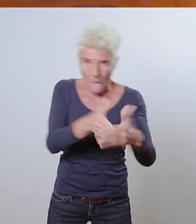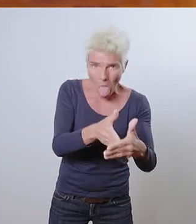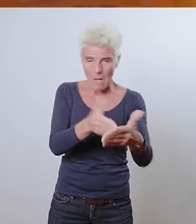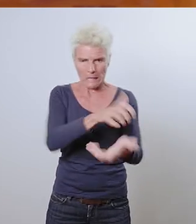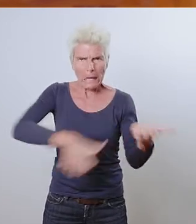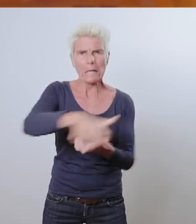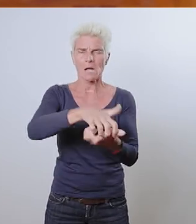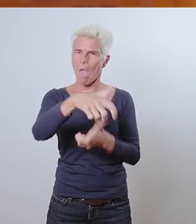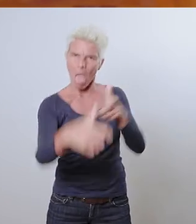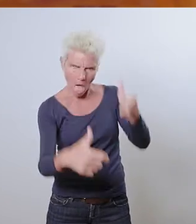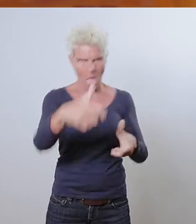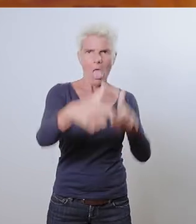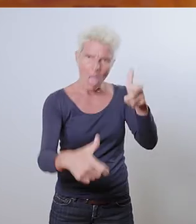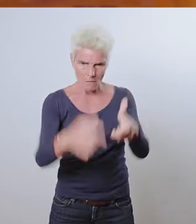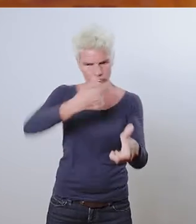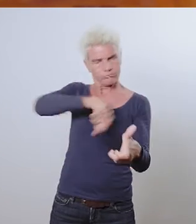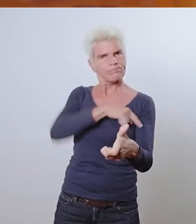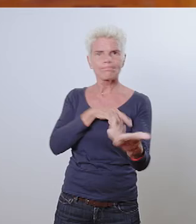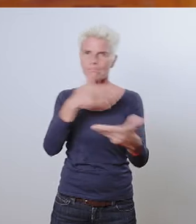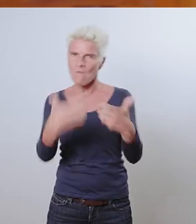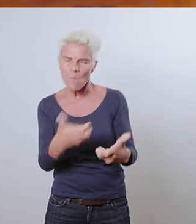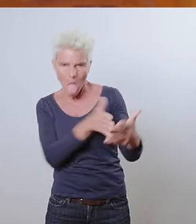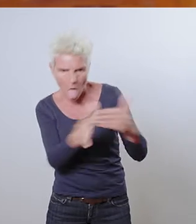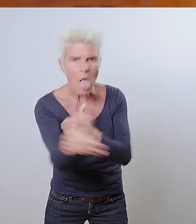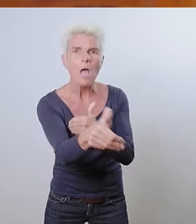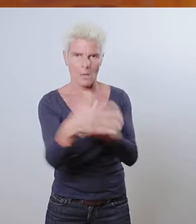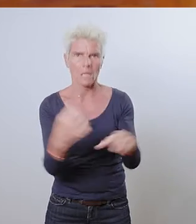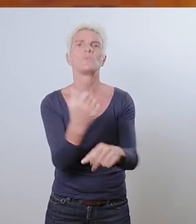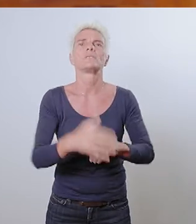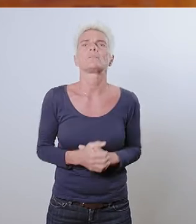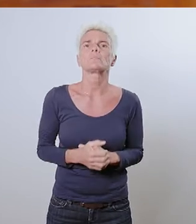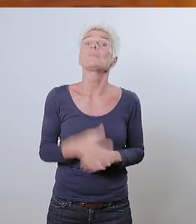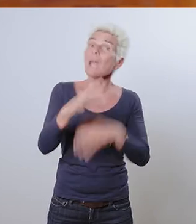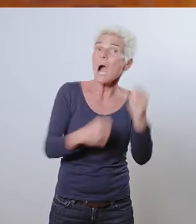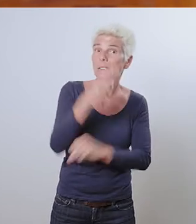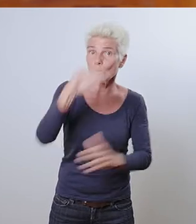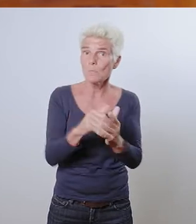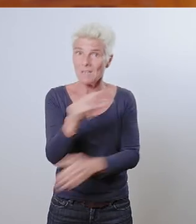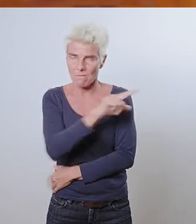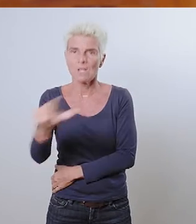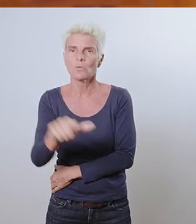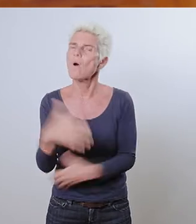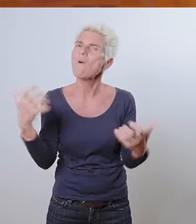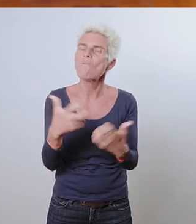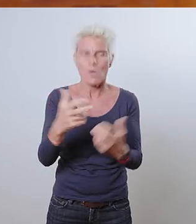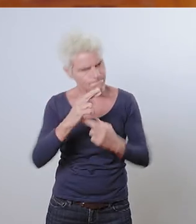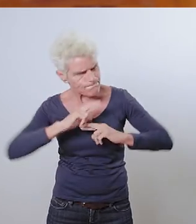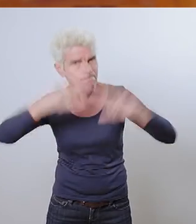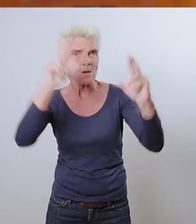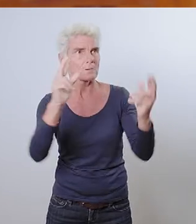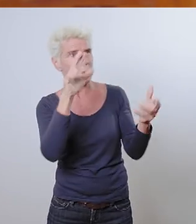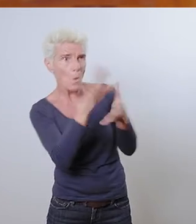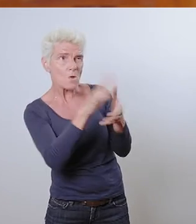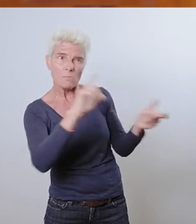sortir de cette difficile prise pour 2022 j'aimais le feu que nous réussissons la